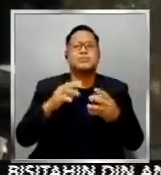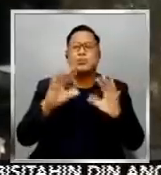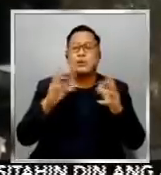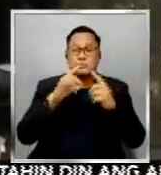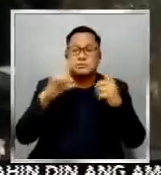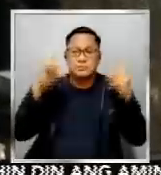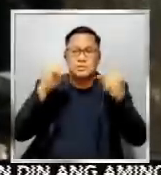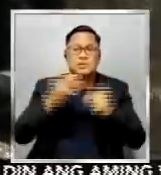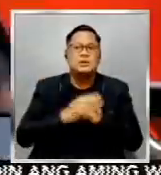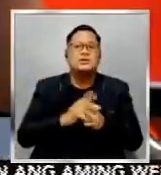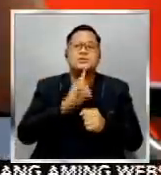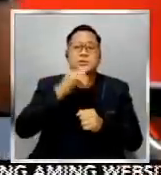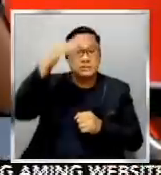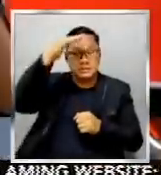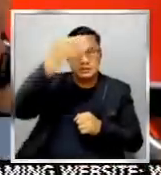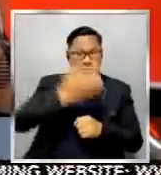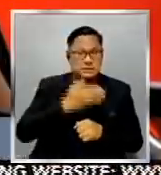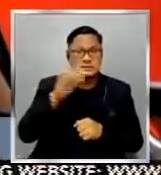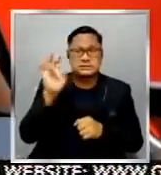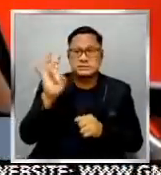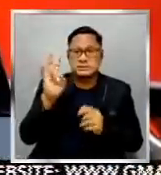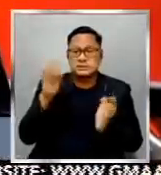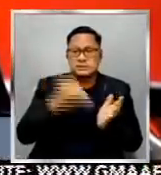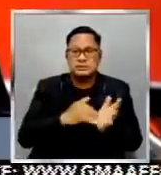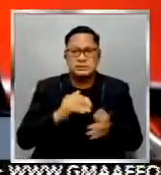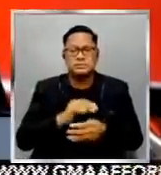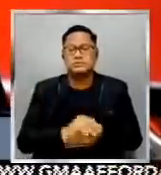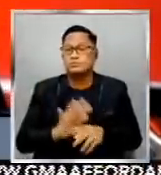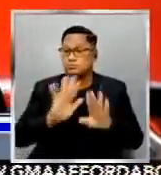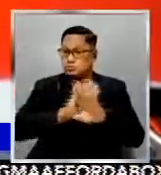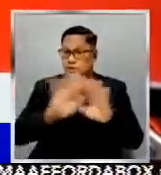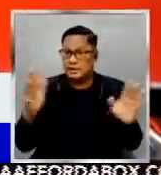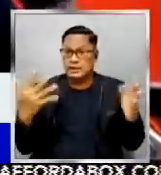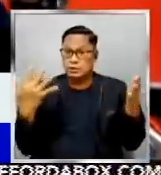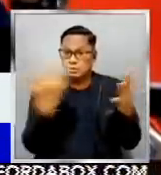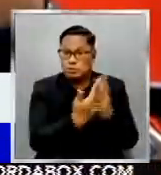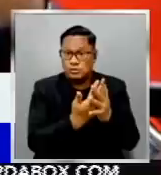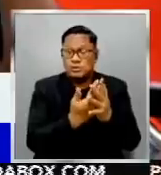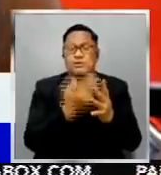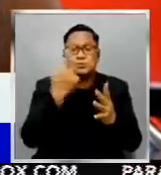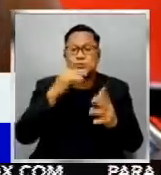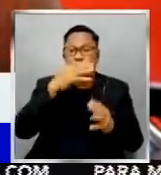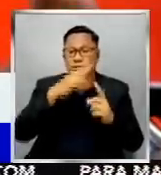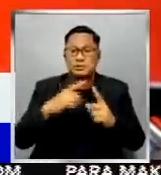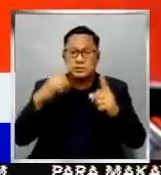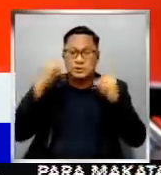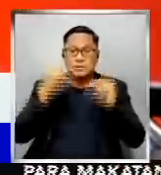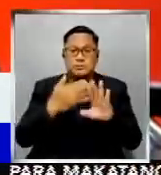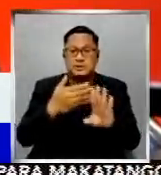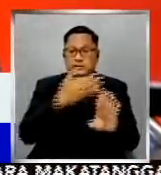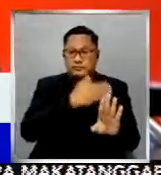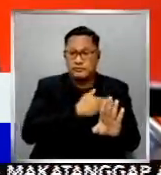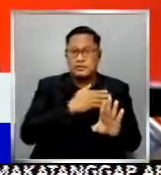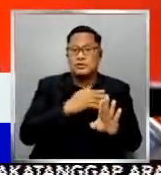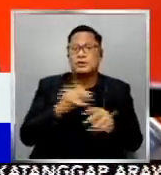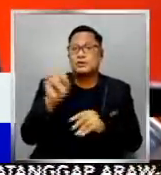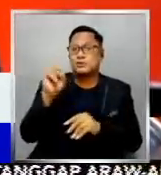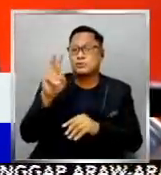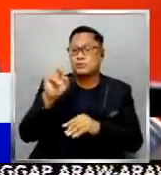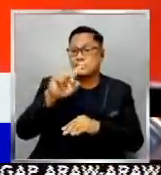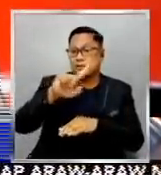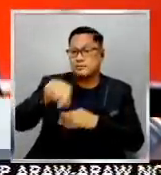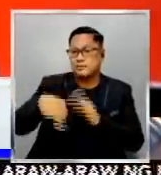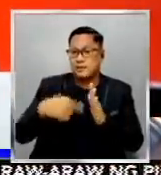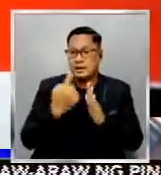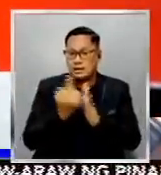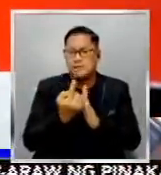mahigit 17,000. Hindi ikukulong for that non-wearing of mask. And then before, 12 hours ay mag-galaps, then pauwi na